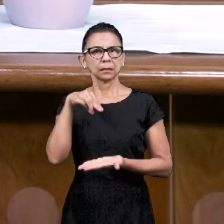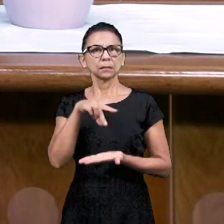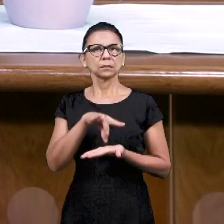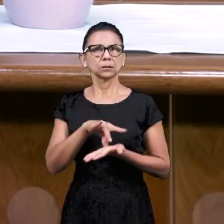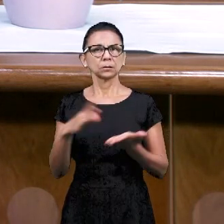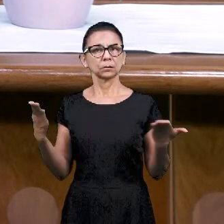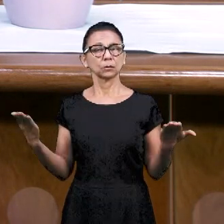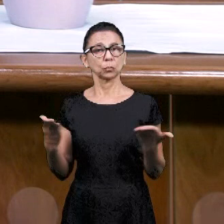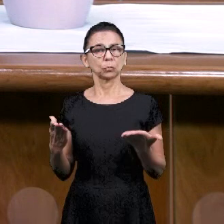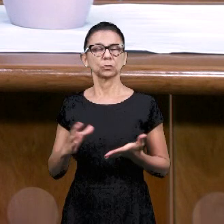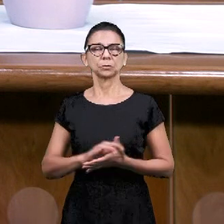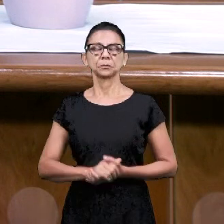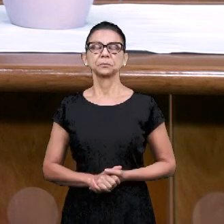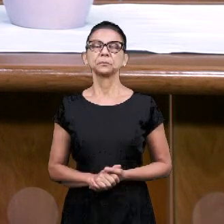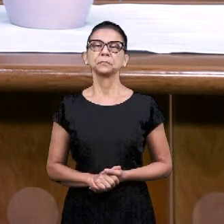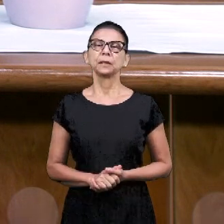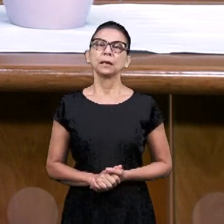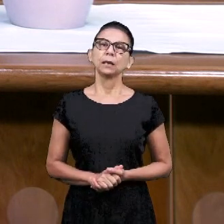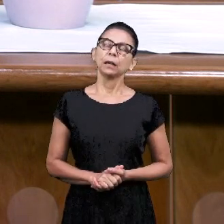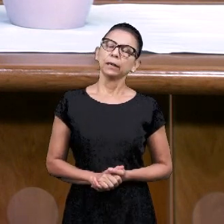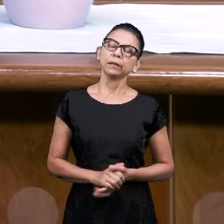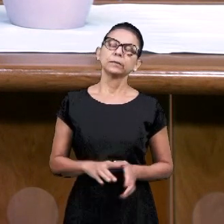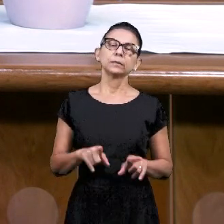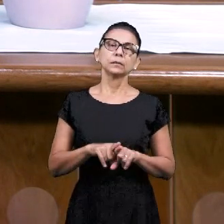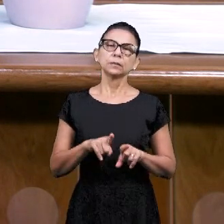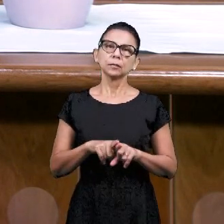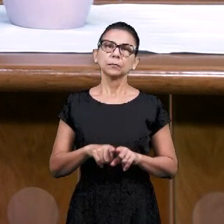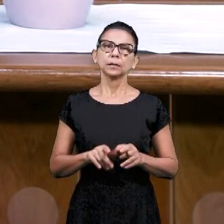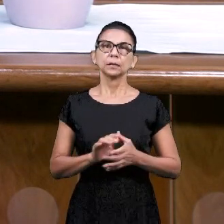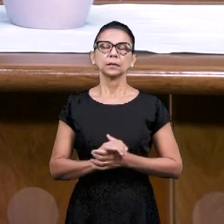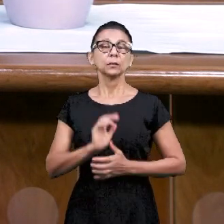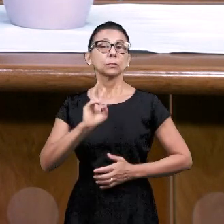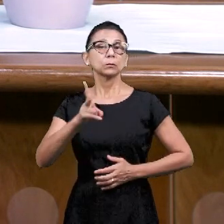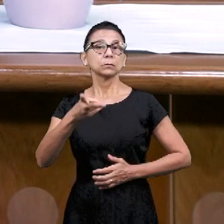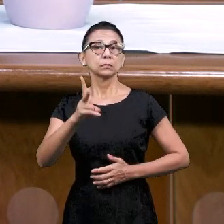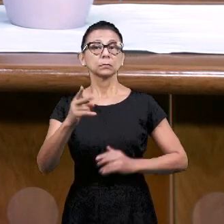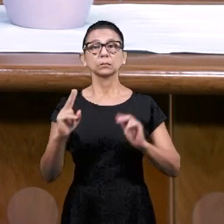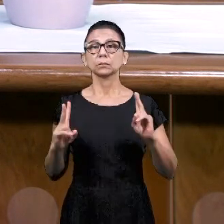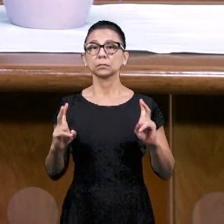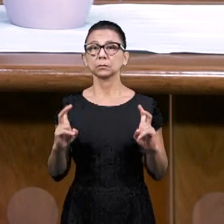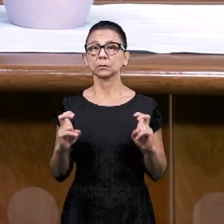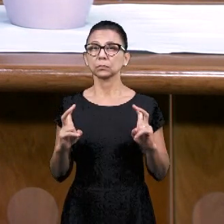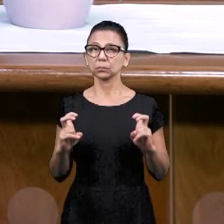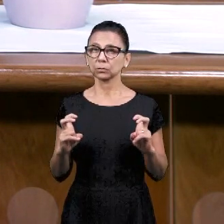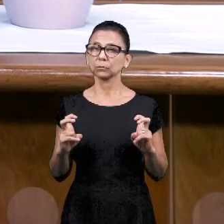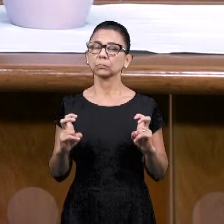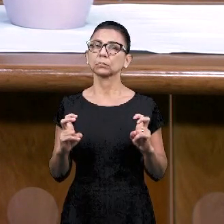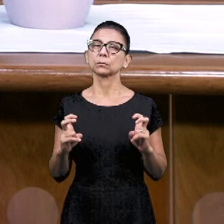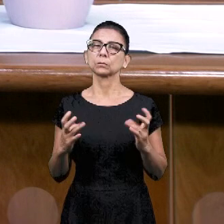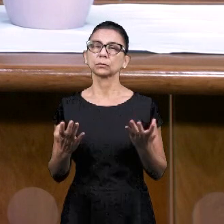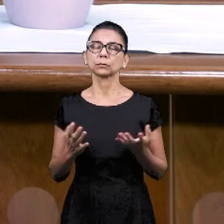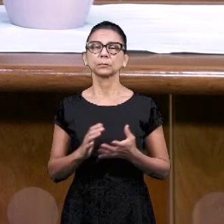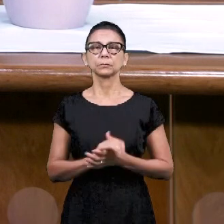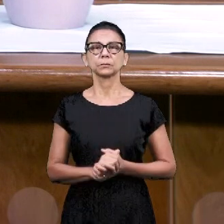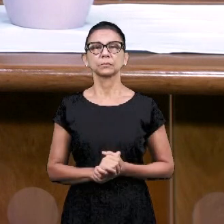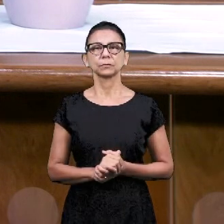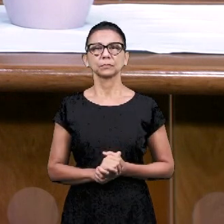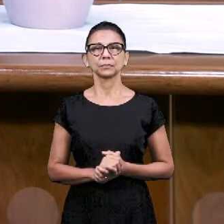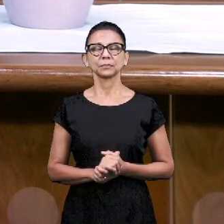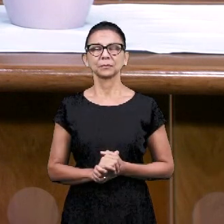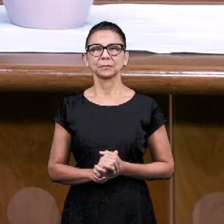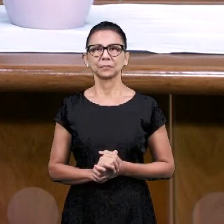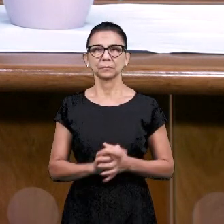l'école biblique dominicale de l'Église chrétienne Maranatha ce matin et aussi donner séquence à notre